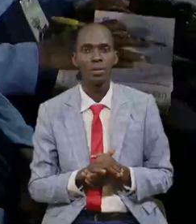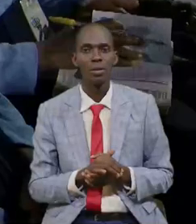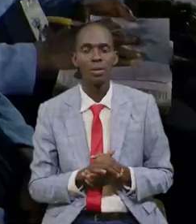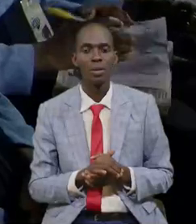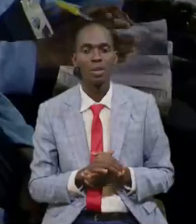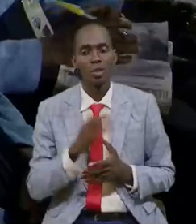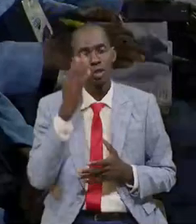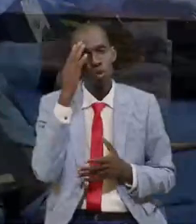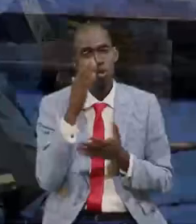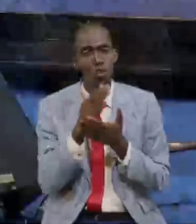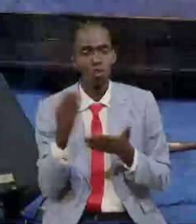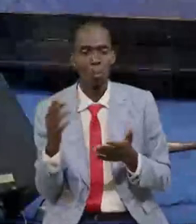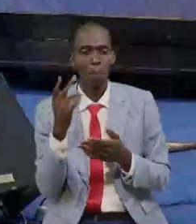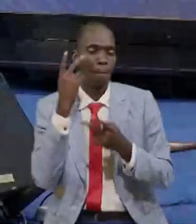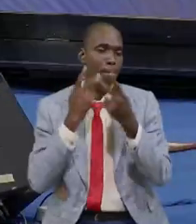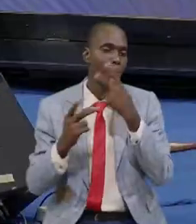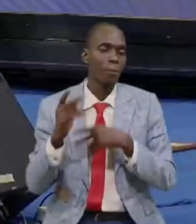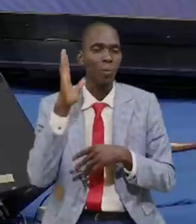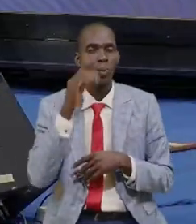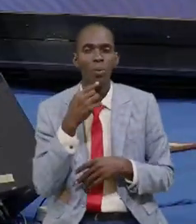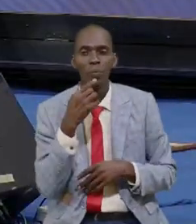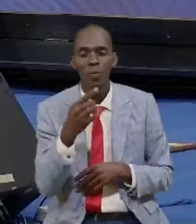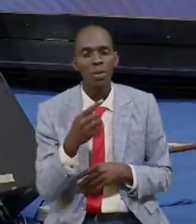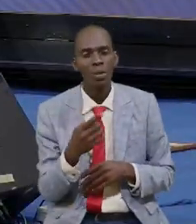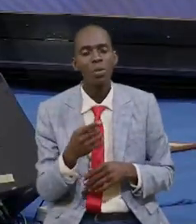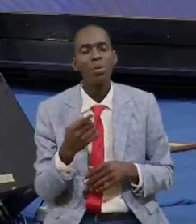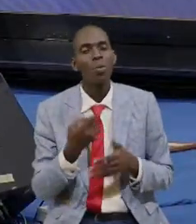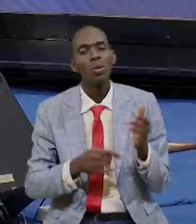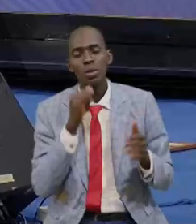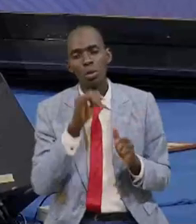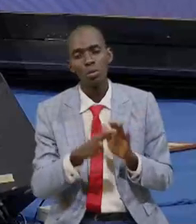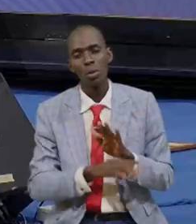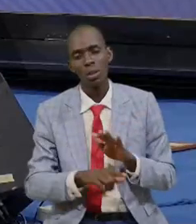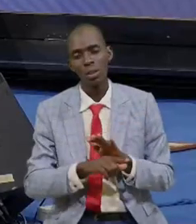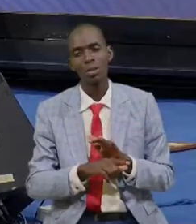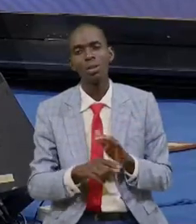Vous savez, quelques prophètes vont vous dire que et d'où viens-tu?